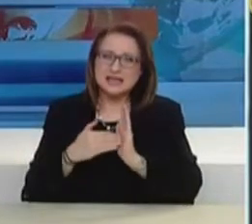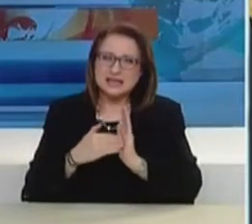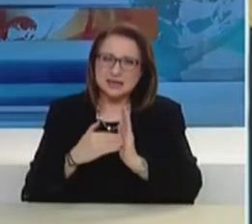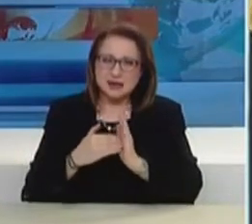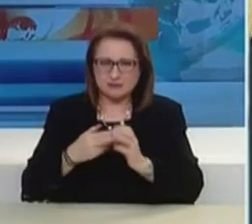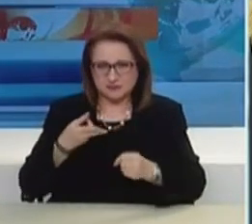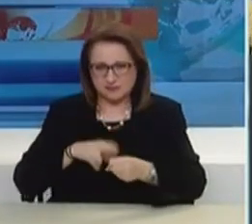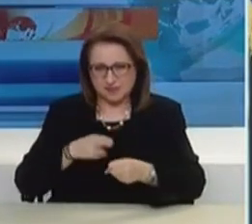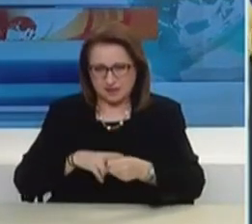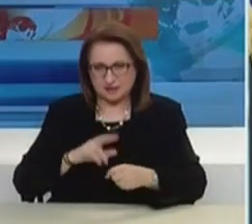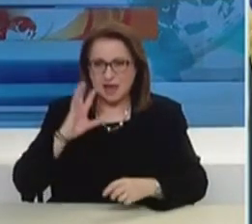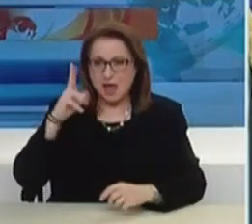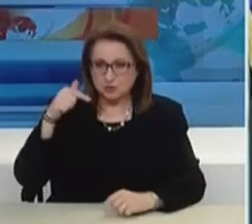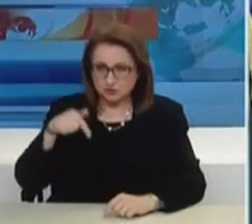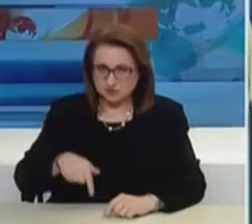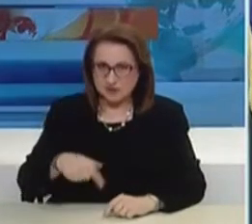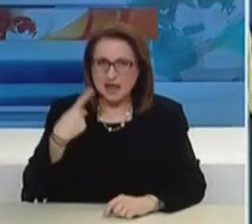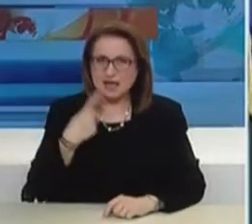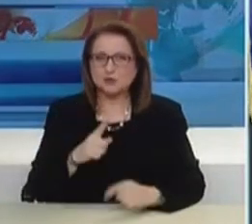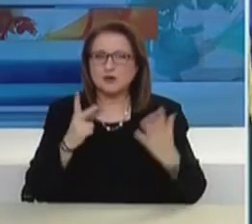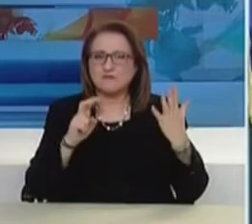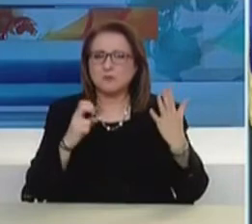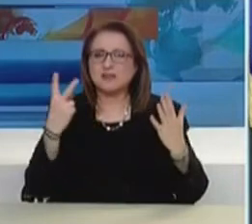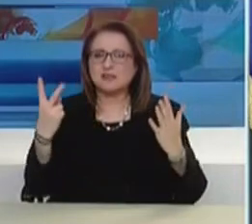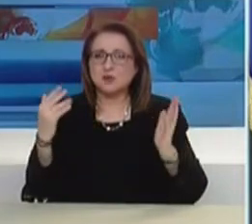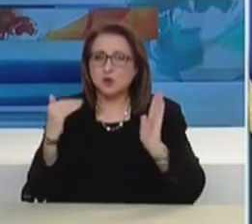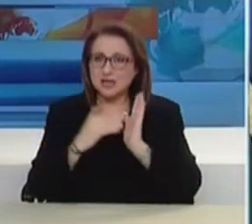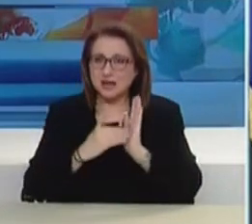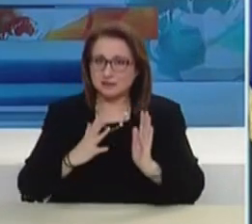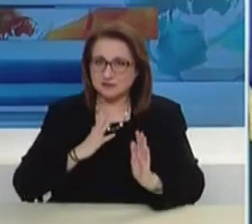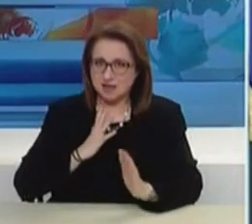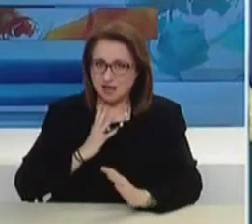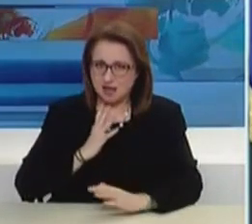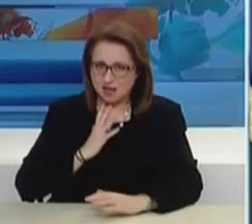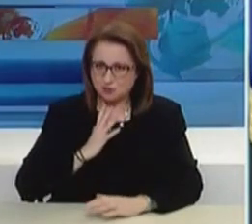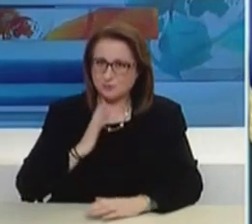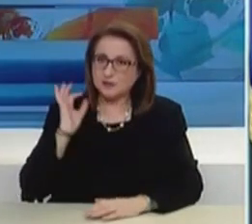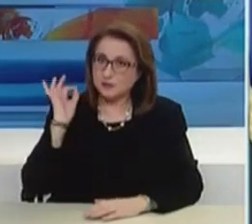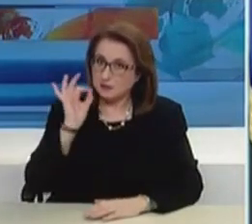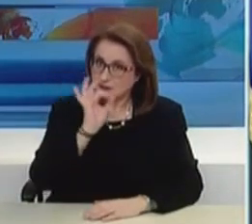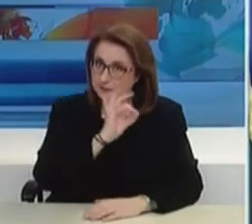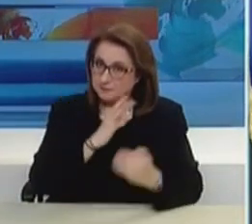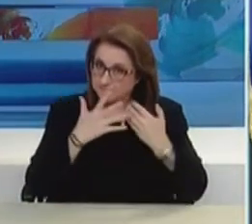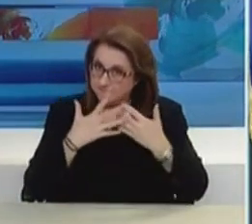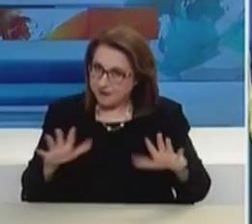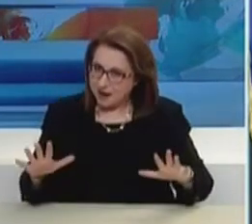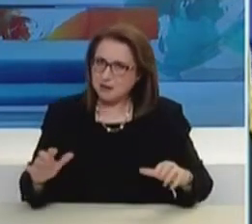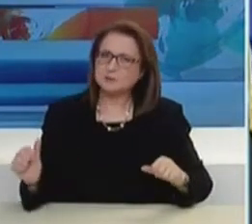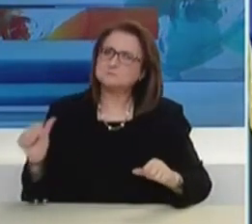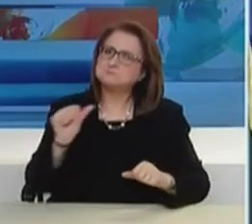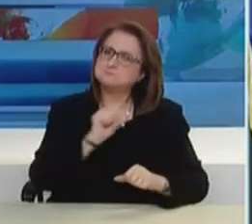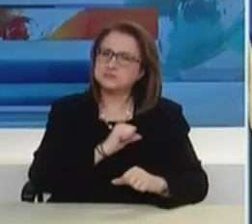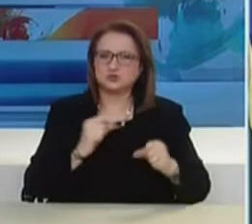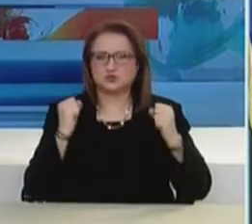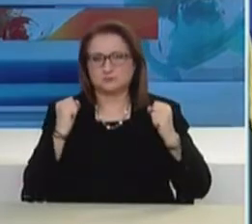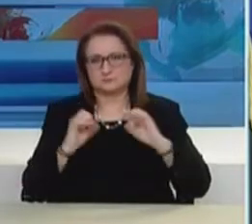Μέχρι σήμερα περισσότεροι από 172.000 συνάνθρωποι μας, ενώ μολύνθηκαν από τον ιό, ανέρωσαν και έγιναν καλά. Η